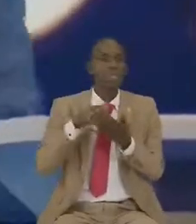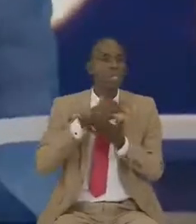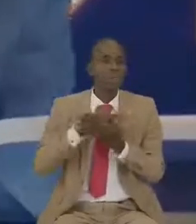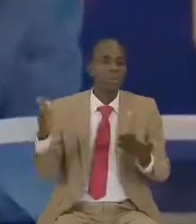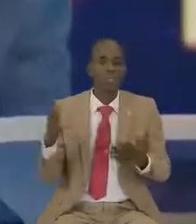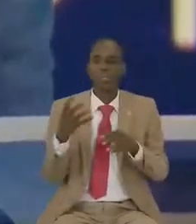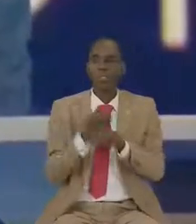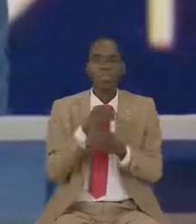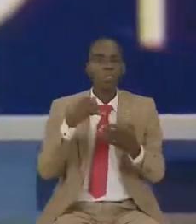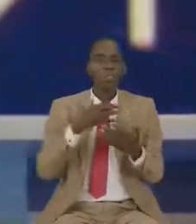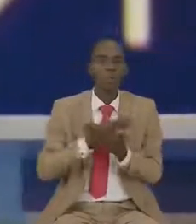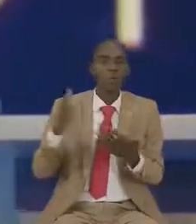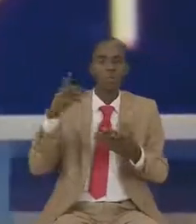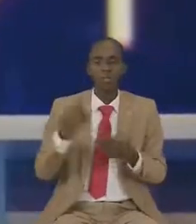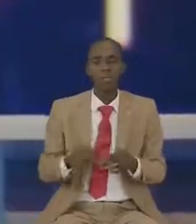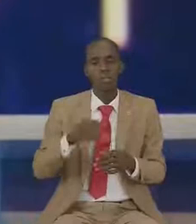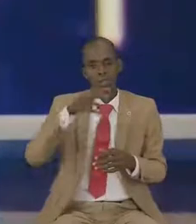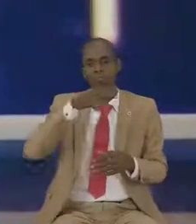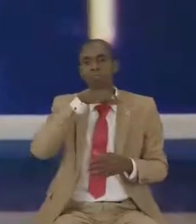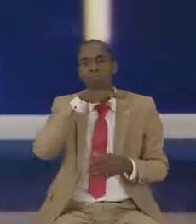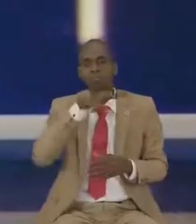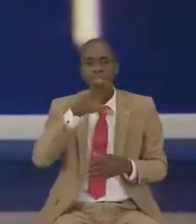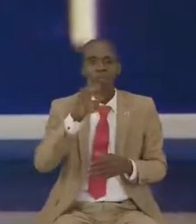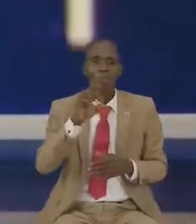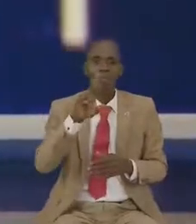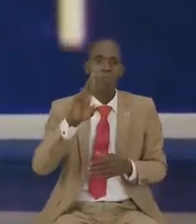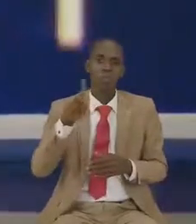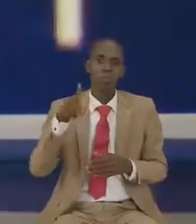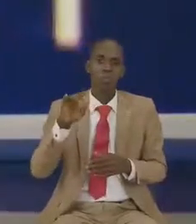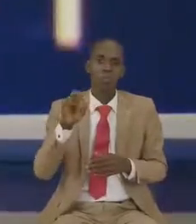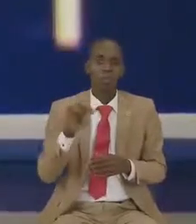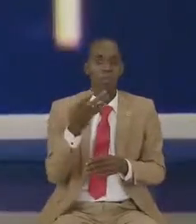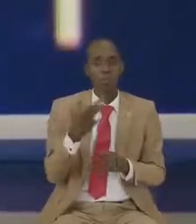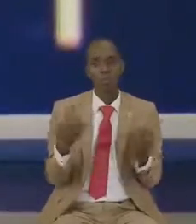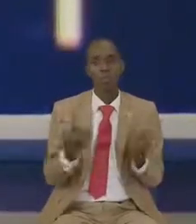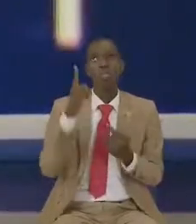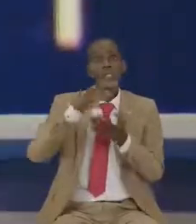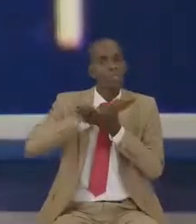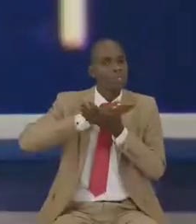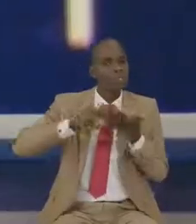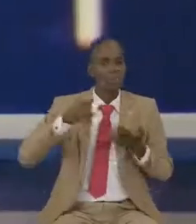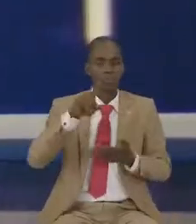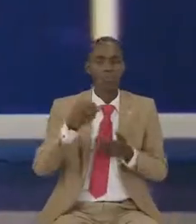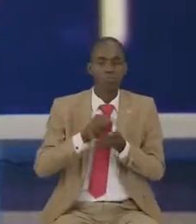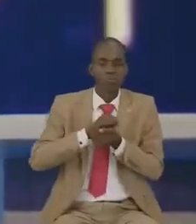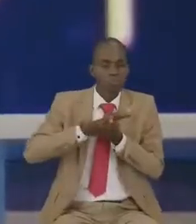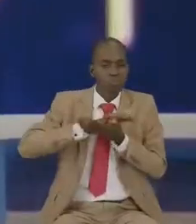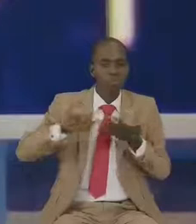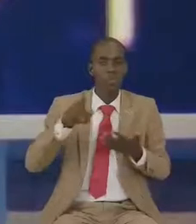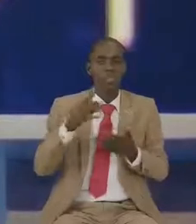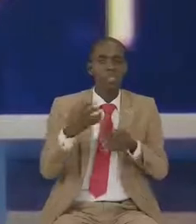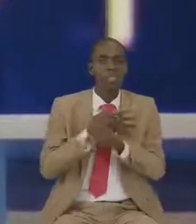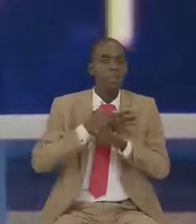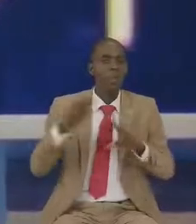tout et il ôte la corruption du péché. Il te purifie, il te nettoie, il te lave.